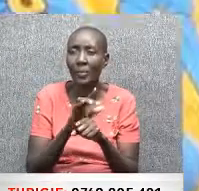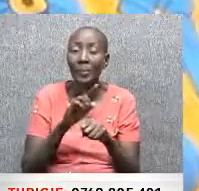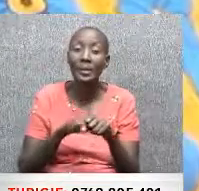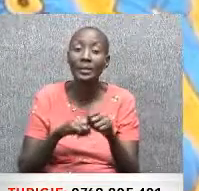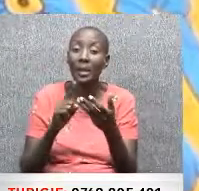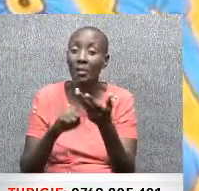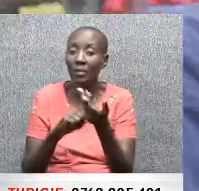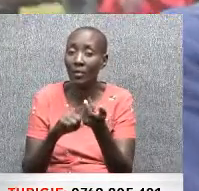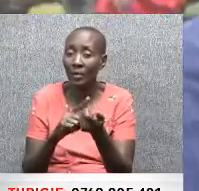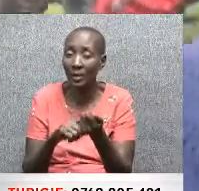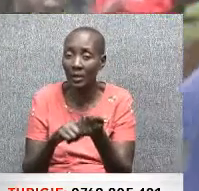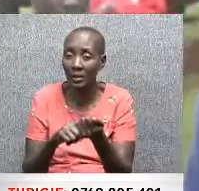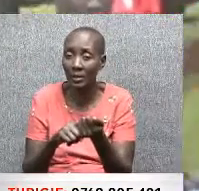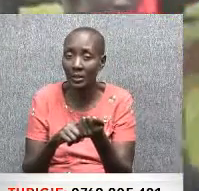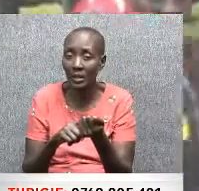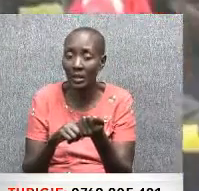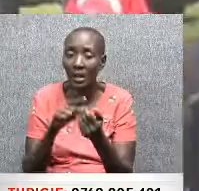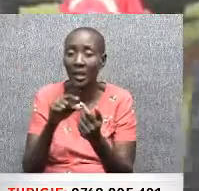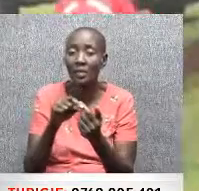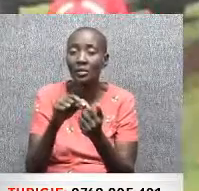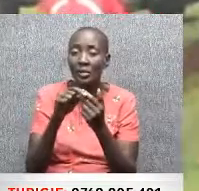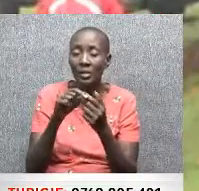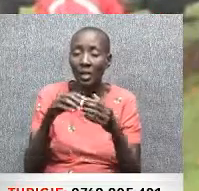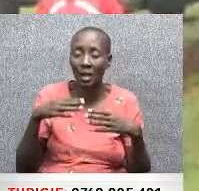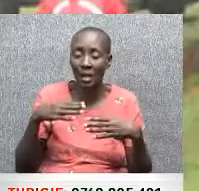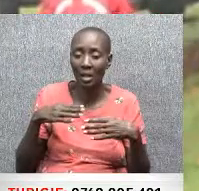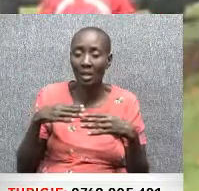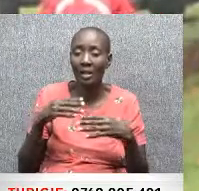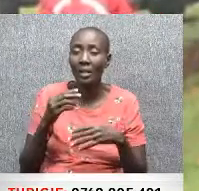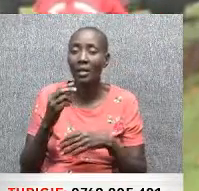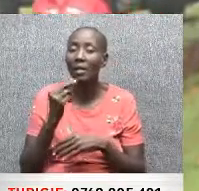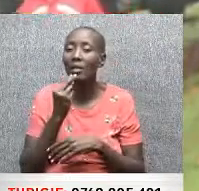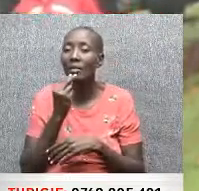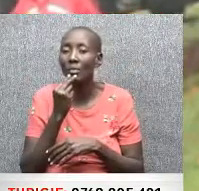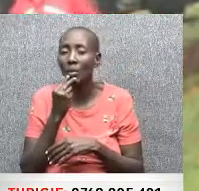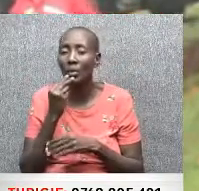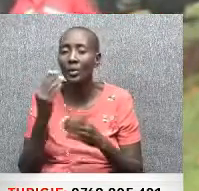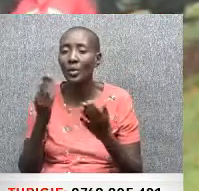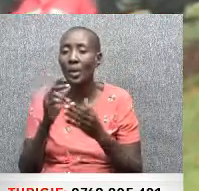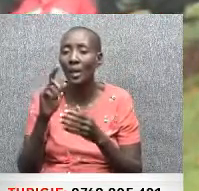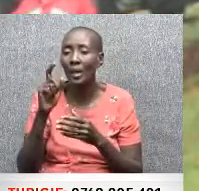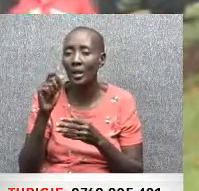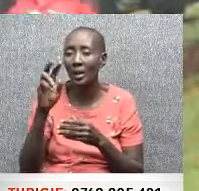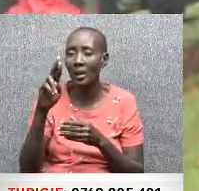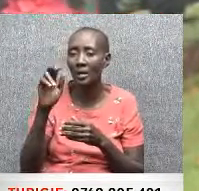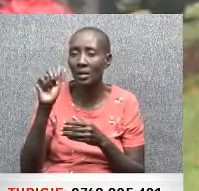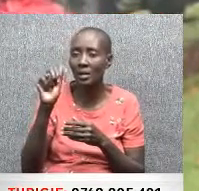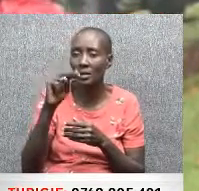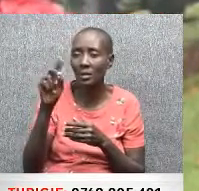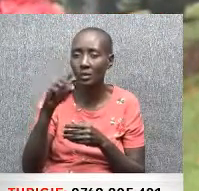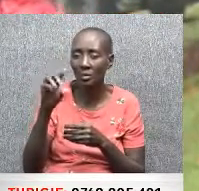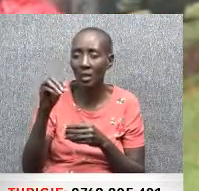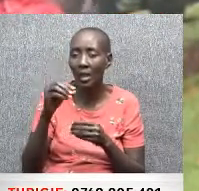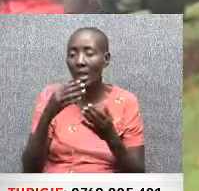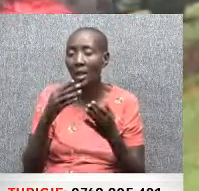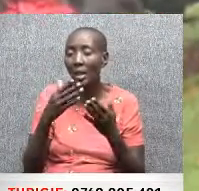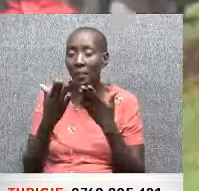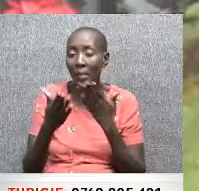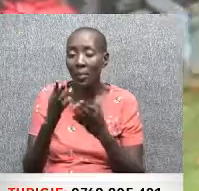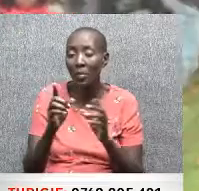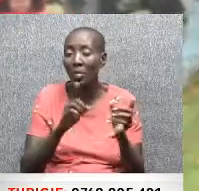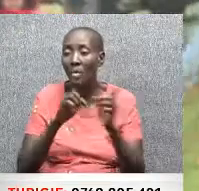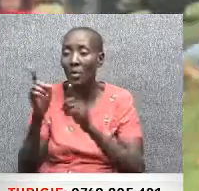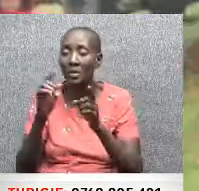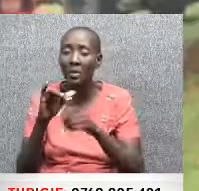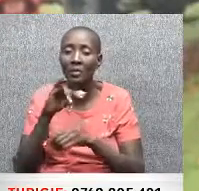wanahesabiwa, hasa wale wenzetu wa Pokot ambao wako Trans Nzoia na labda wameenda malishoni kule Uganda. Ninawaomba warudi